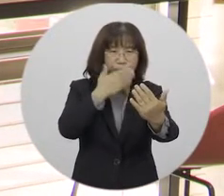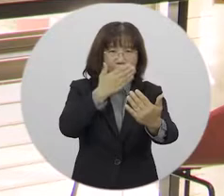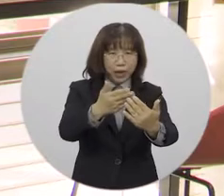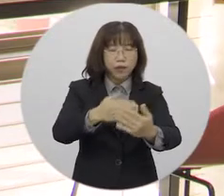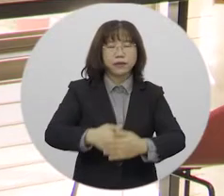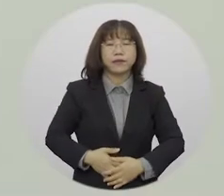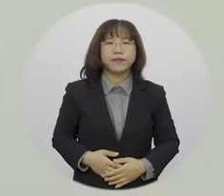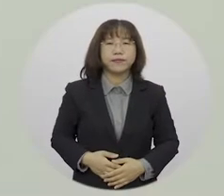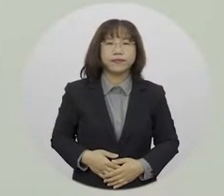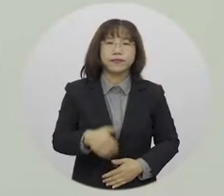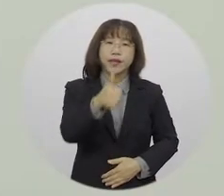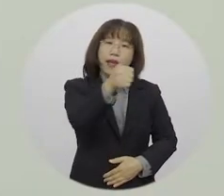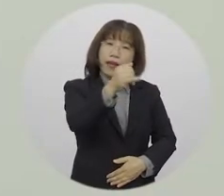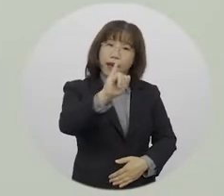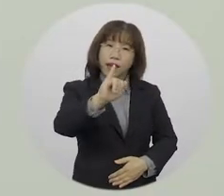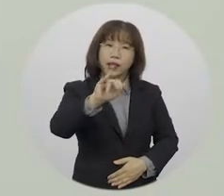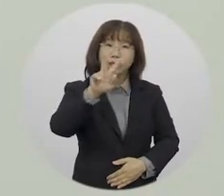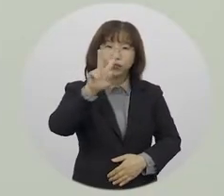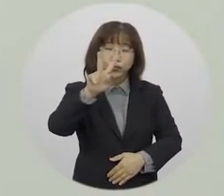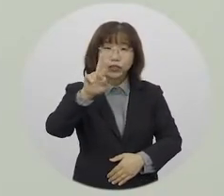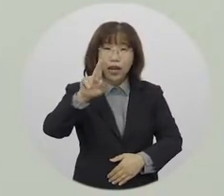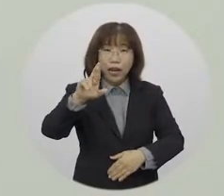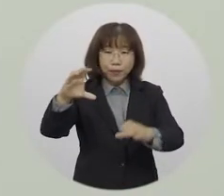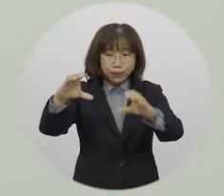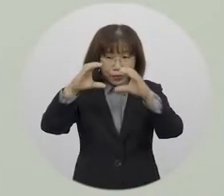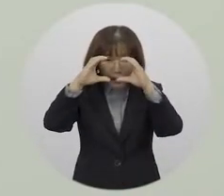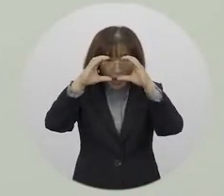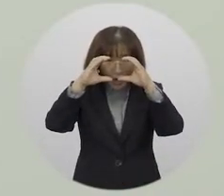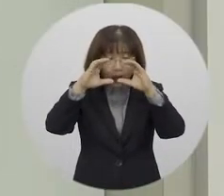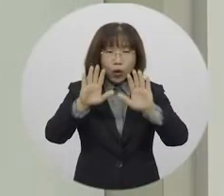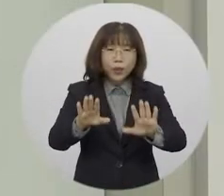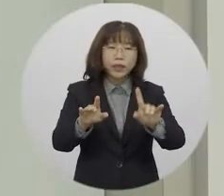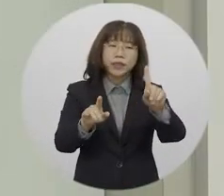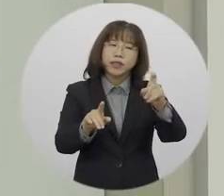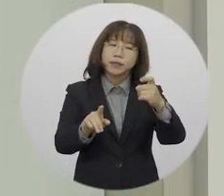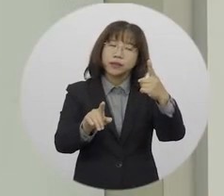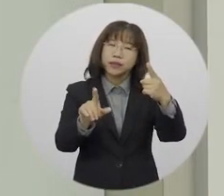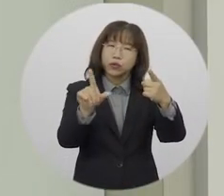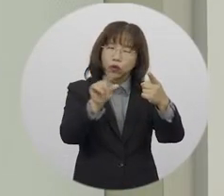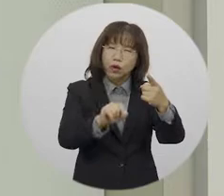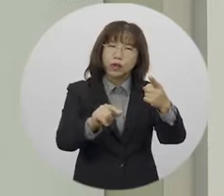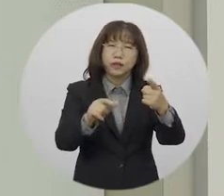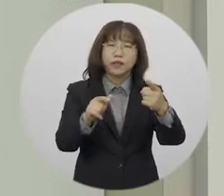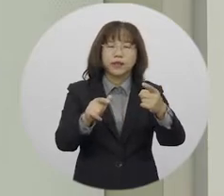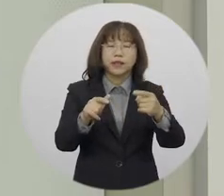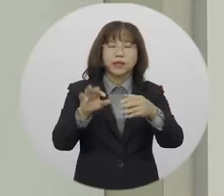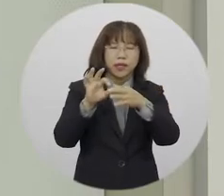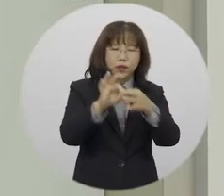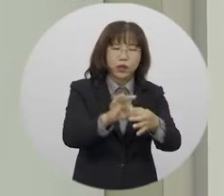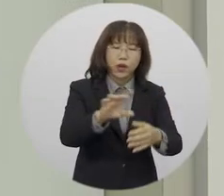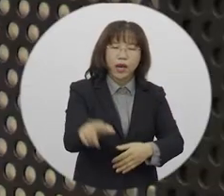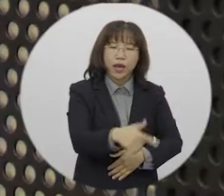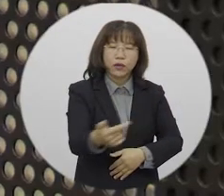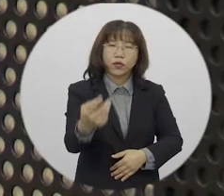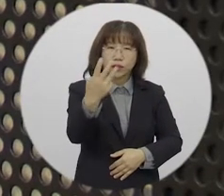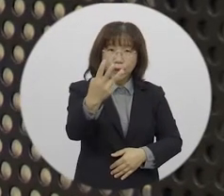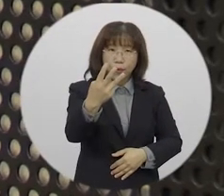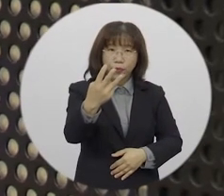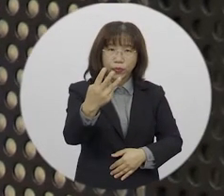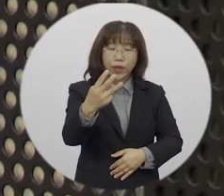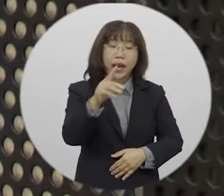있습니다. AI VR 면접 체험실은 시범 운영 기간인 11월까지 1일 3회